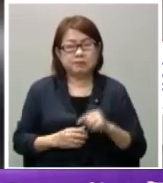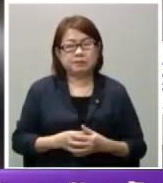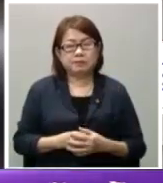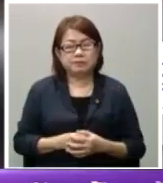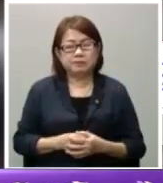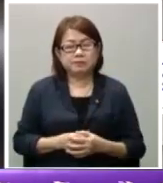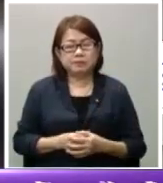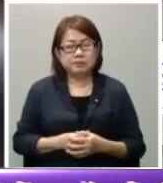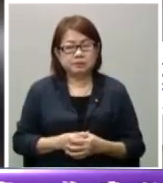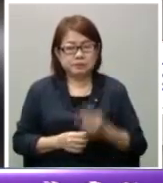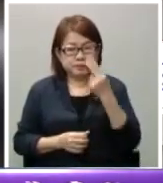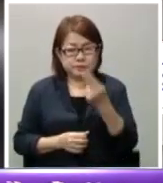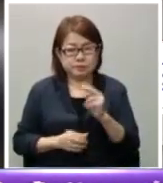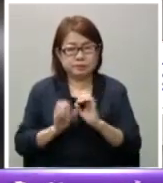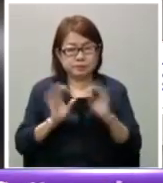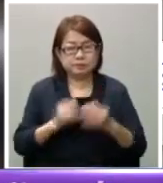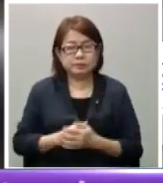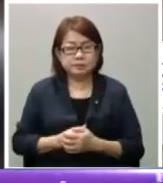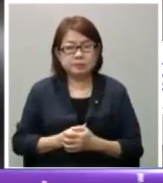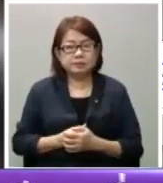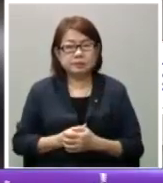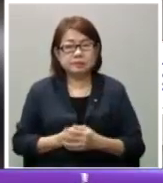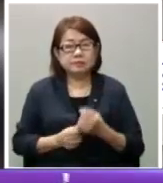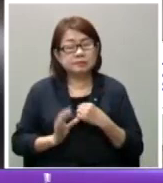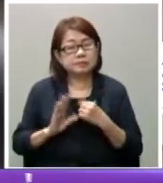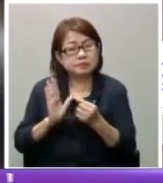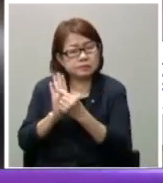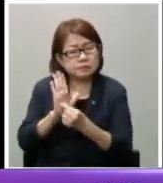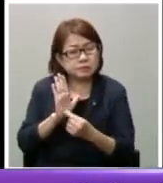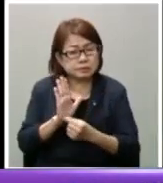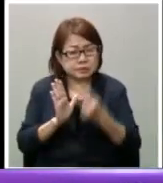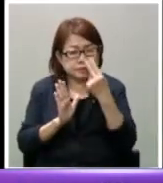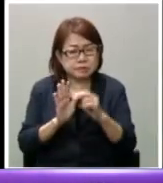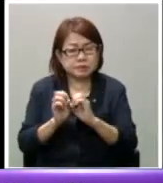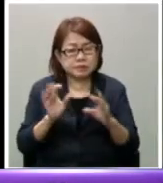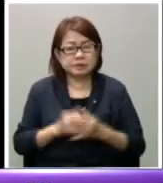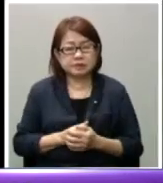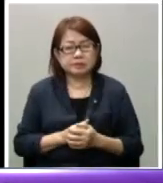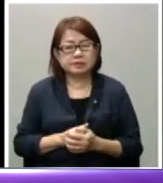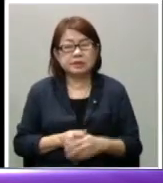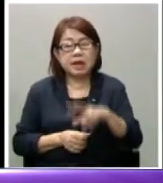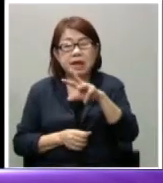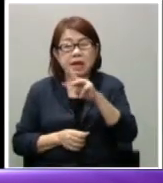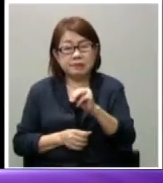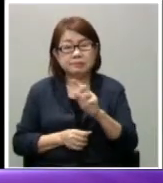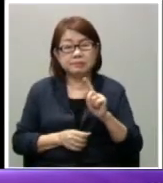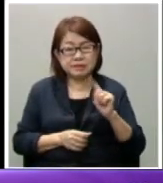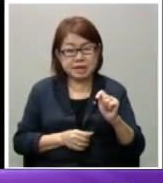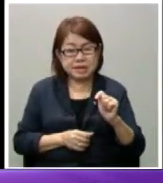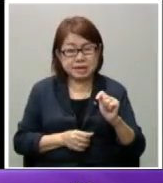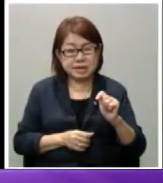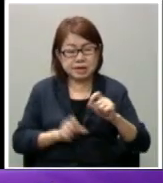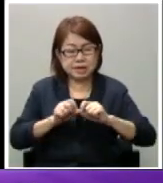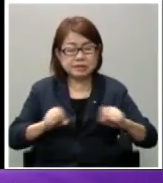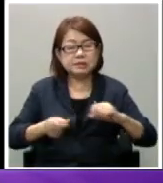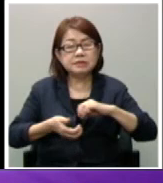อันนี้ครับที่ผมเขียนก็คือจะได้ให้เห็นภาพบริษัท MT เนี่ยเป็นบริษัทที่ได้สัญญาไปกับ